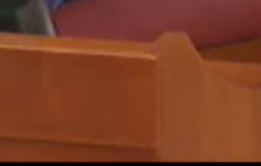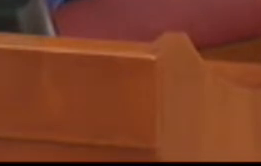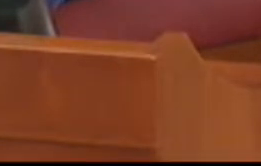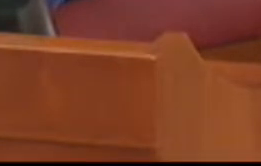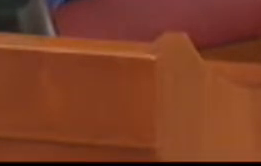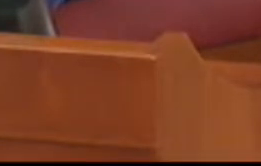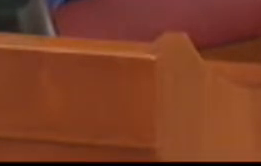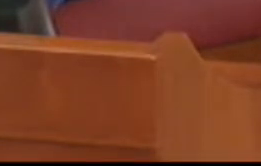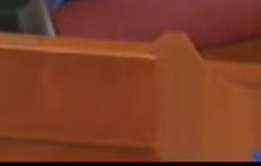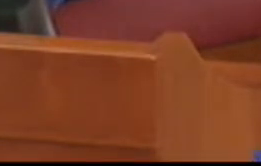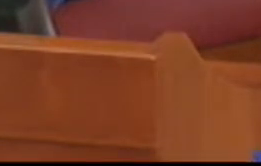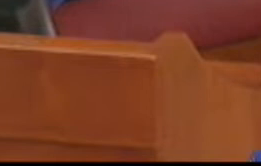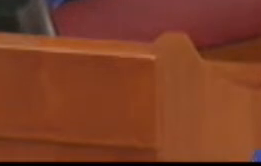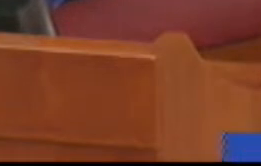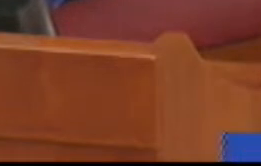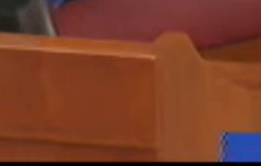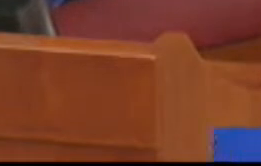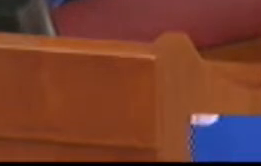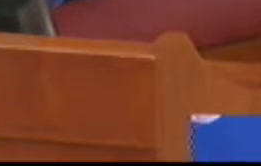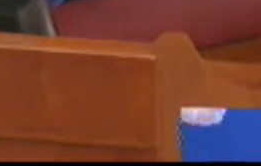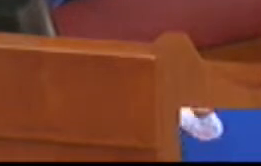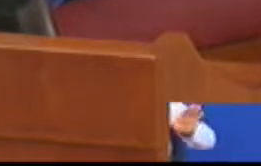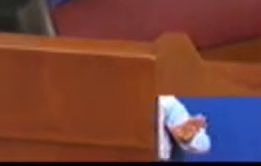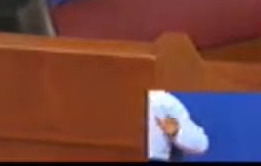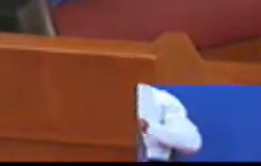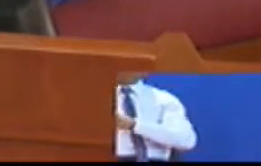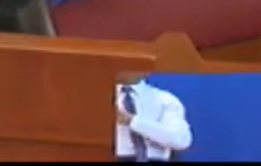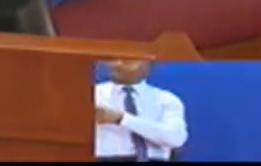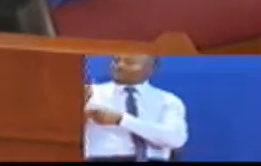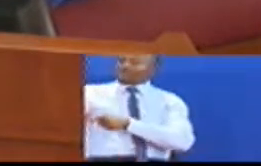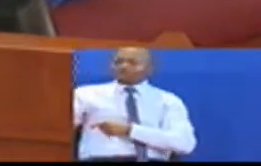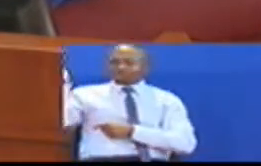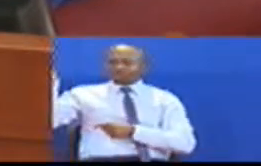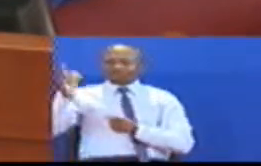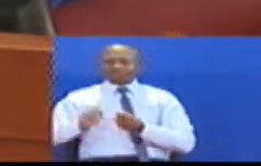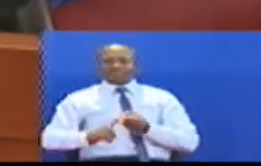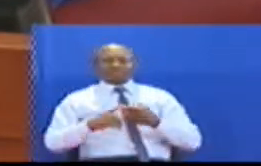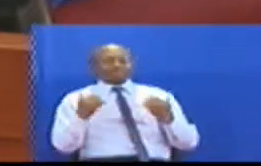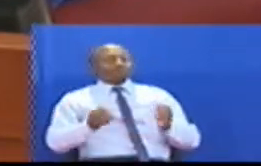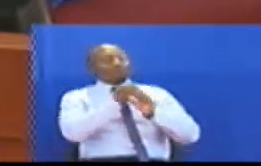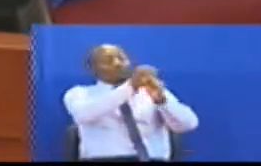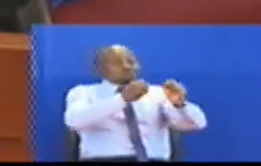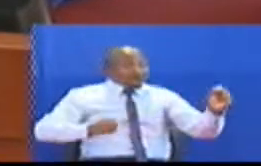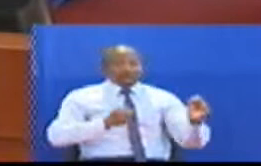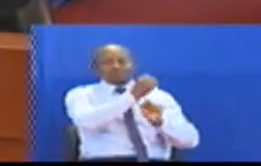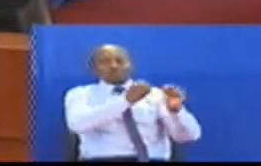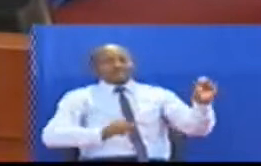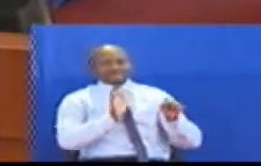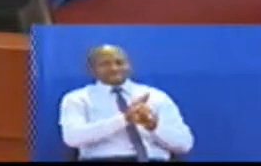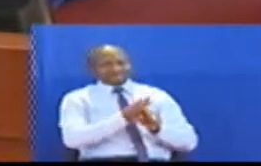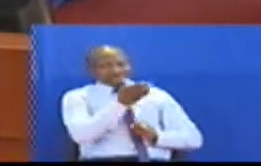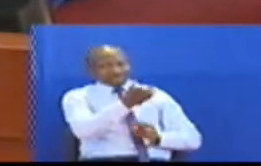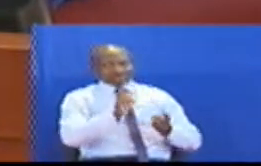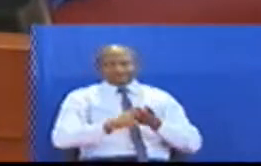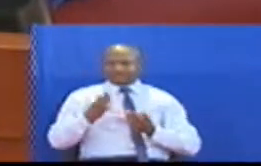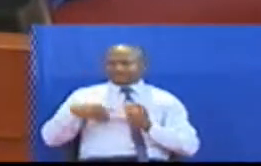na hasa kule maeneo ya Usukumani, Nyamwezini kule, shida kubwa makombora. Pia